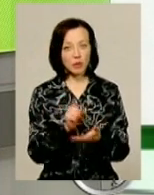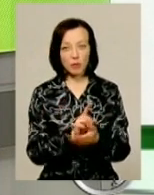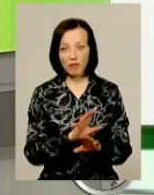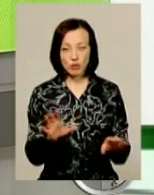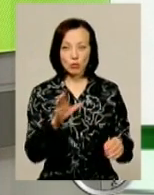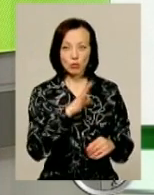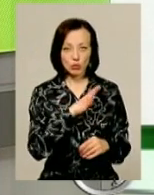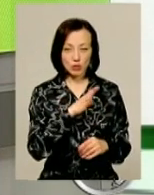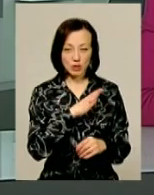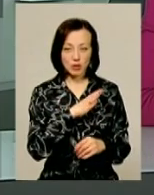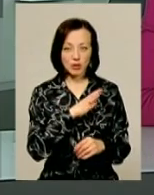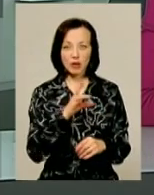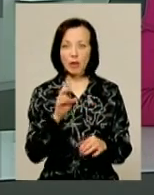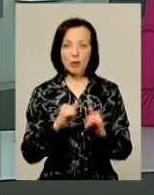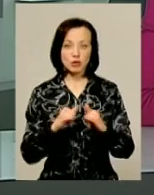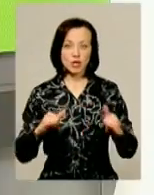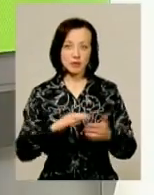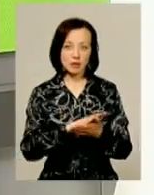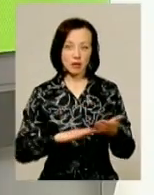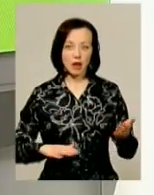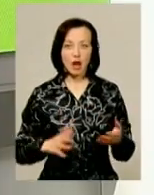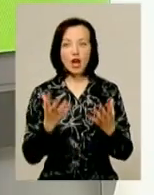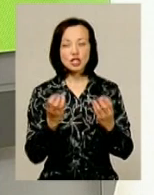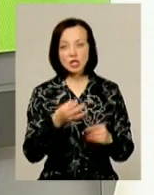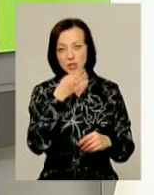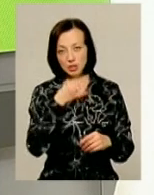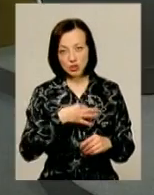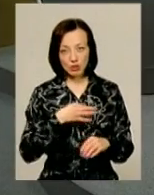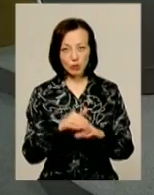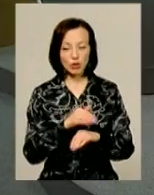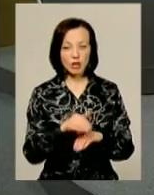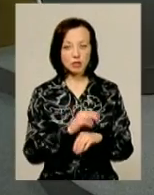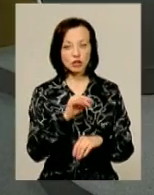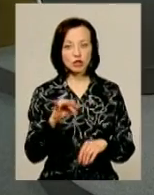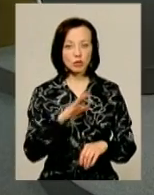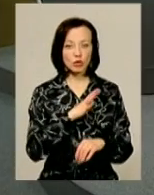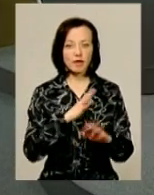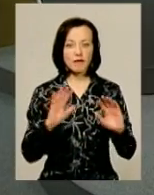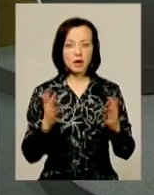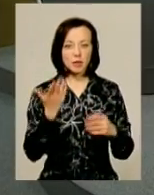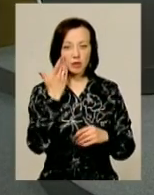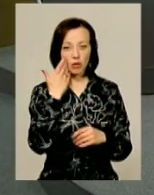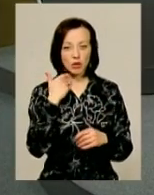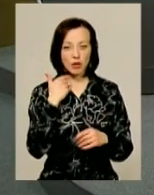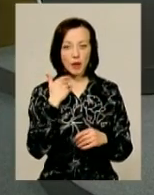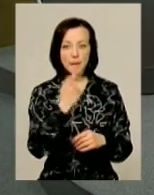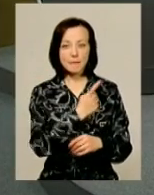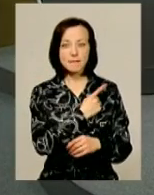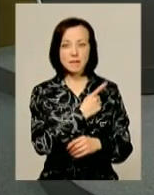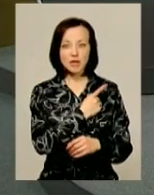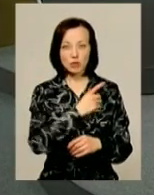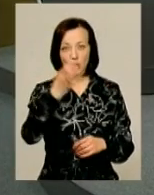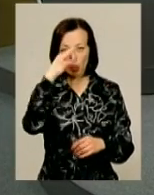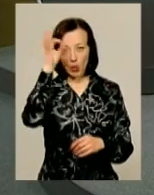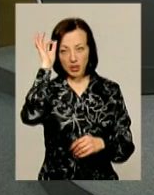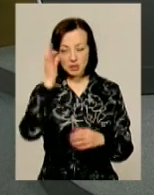бути, не поширився далі. А ще скажіть, будь ласка, чи були випадки, коли патрульний пост,